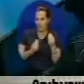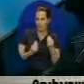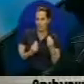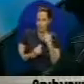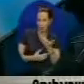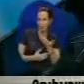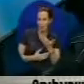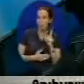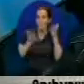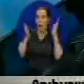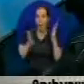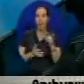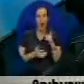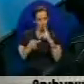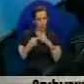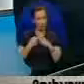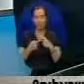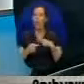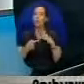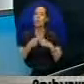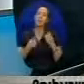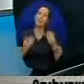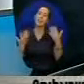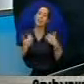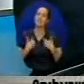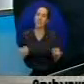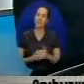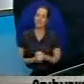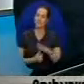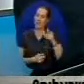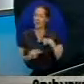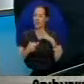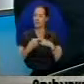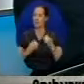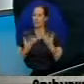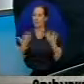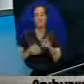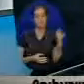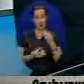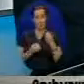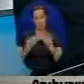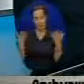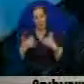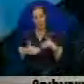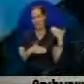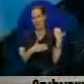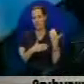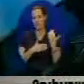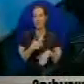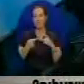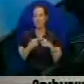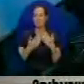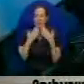זה לא טוב, זה גרוע. אתה אופטימי? לסיום. אני אופטימית בטבעי. ואתה? גם אני אופטימי בטבעי. אז עם האופטימית הזאת אנחנו נסיים.